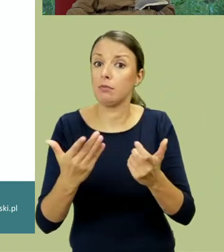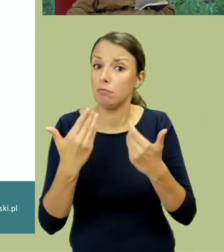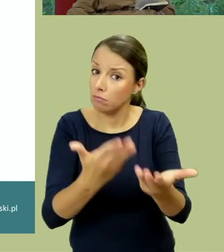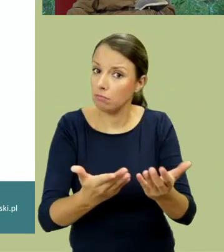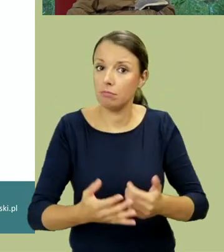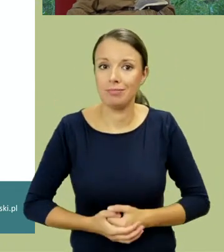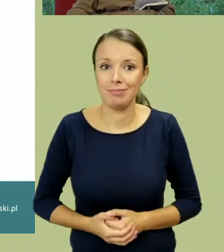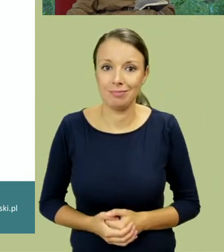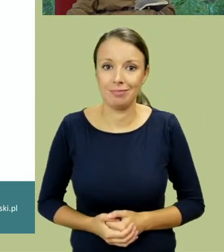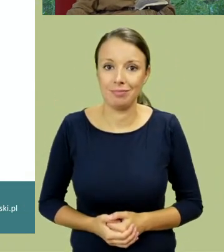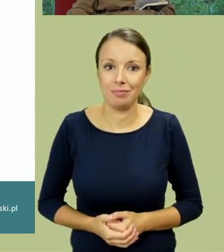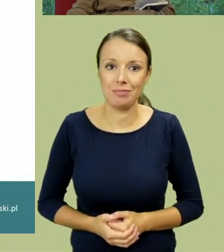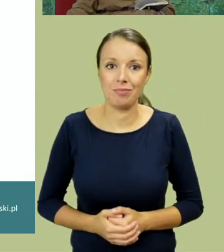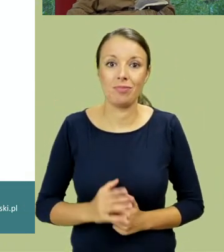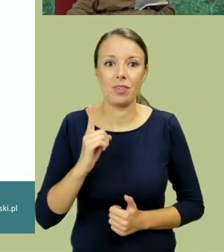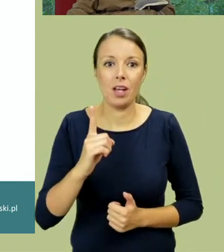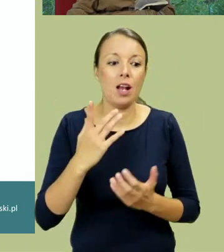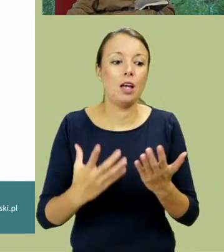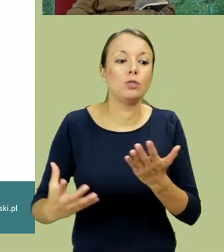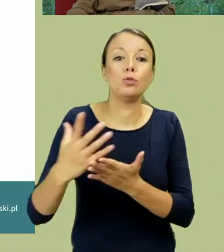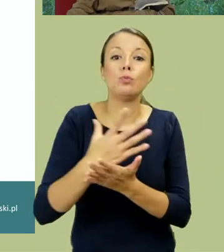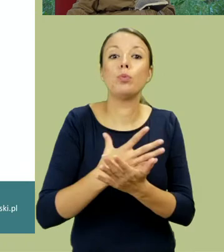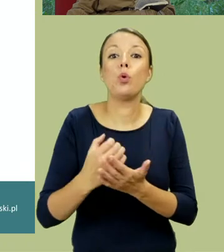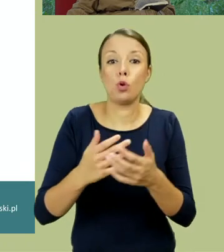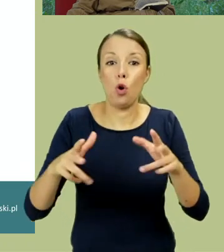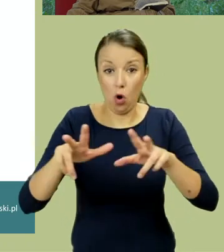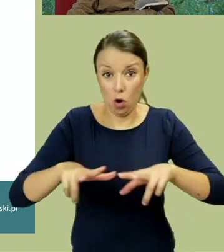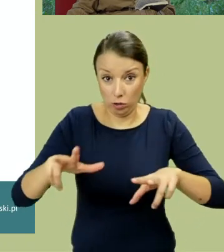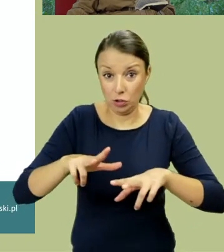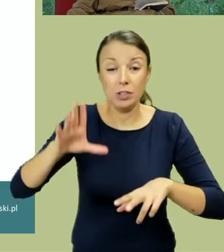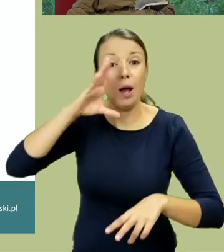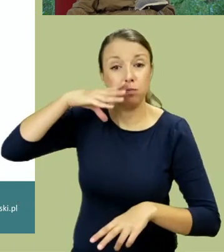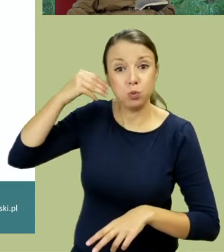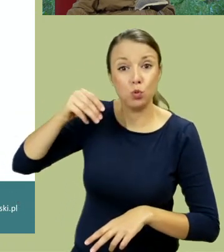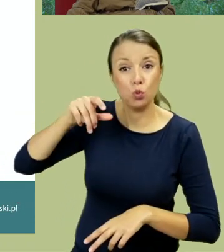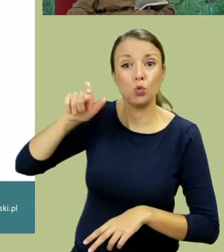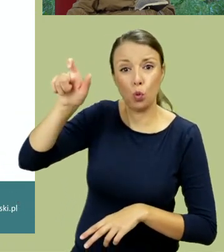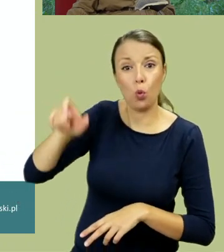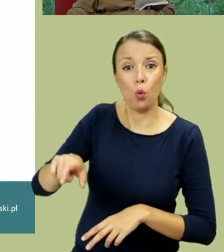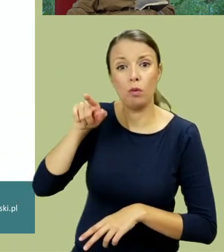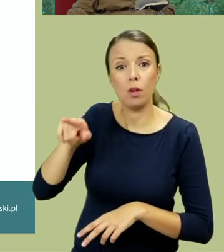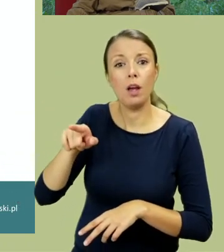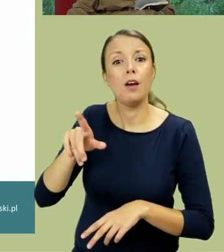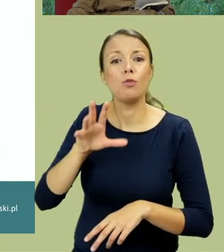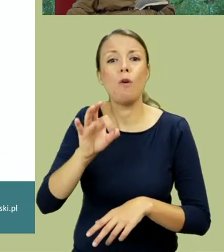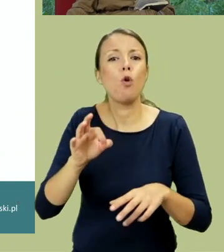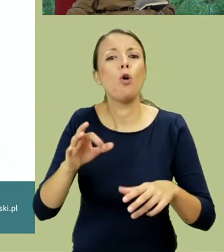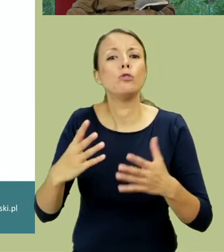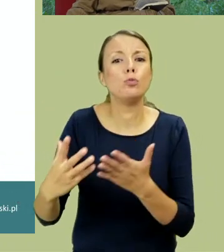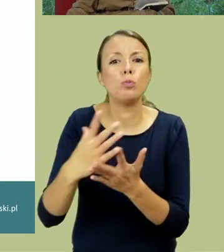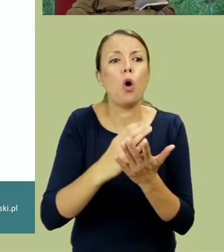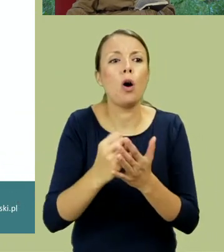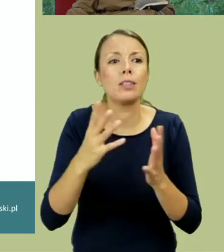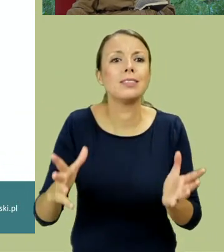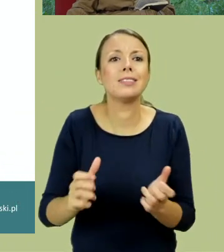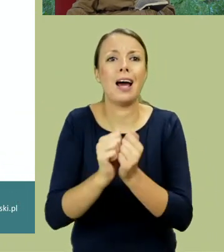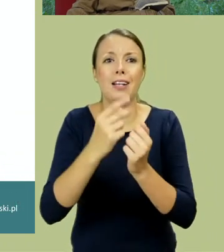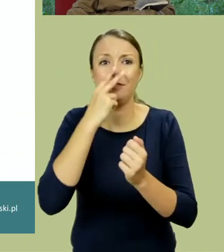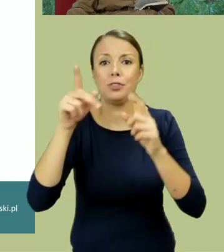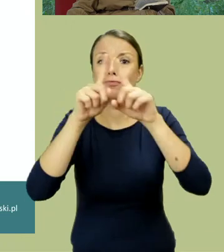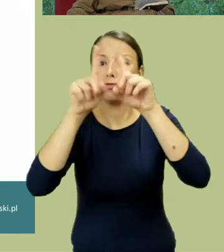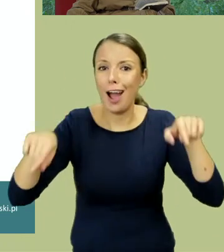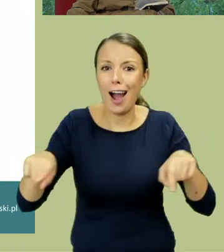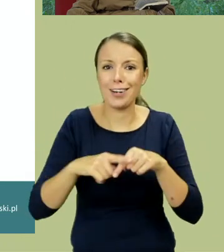ale w zbiorach rodziny Józefa Piłsudskiego znaleźliśmy laurkę.